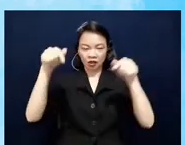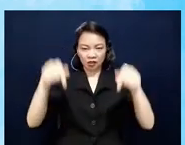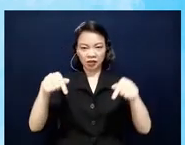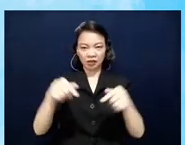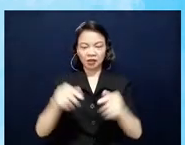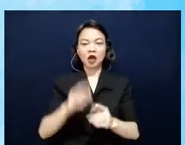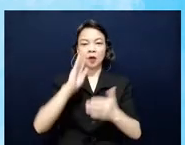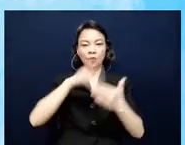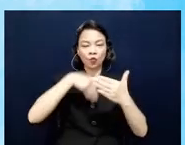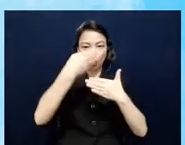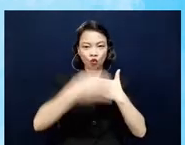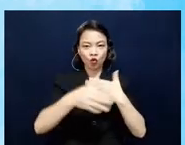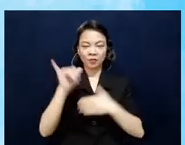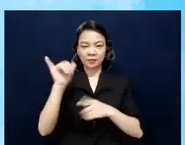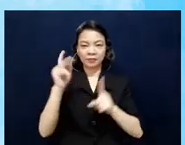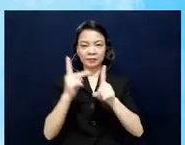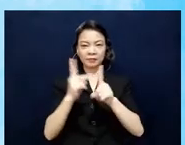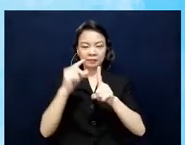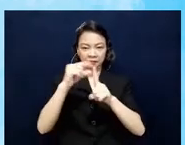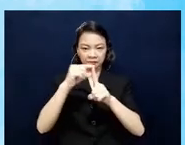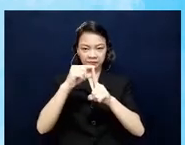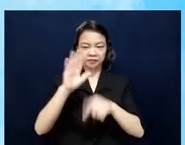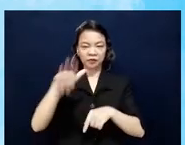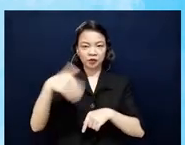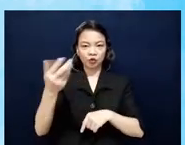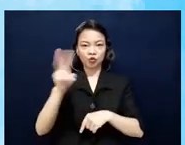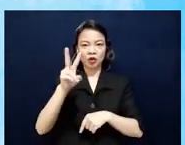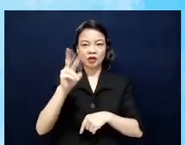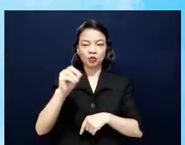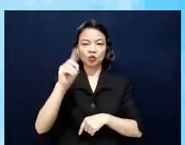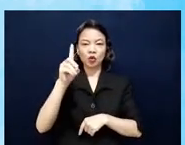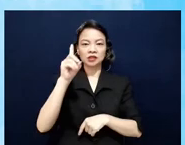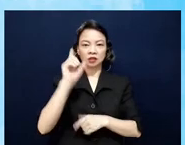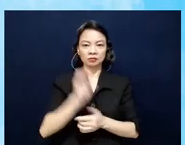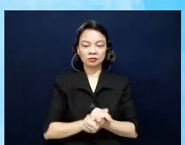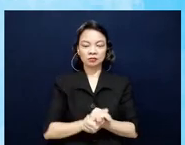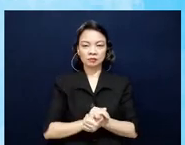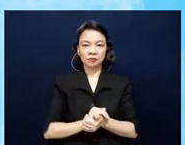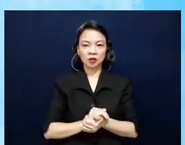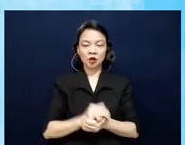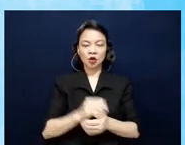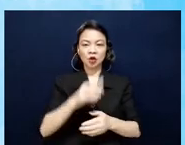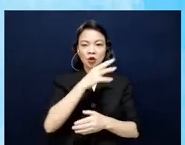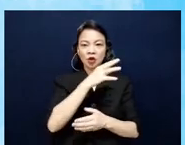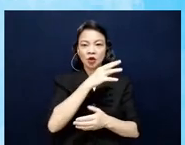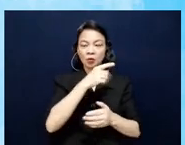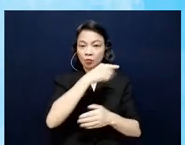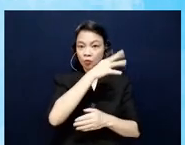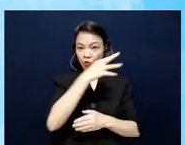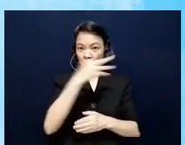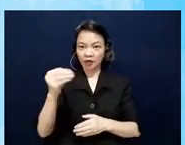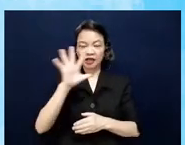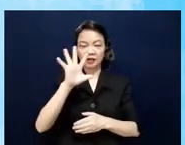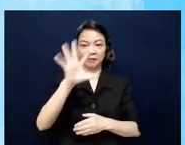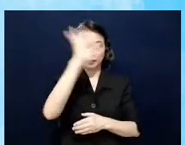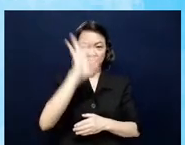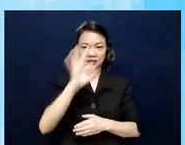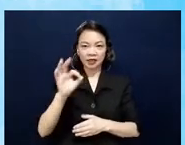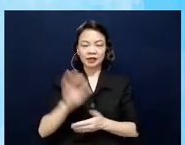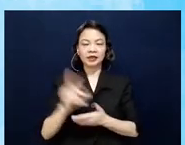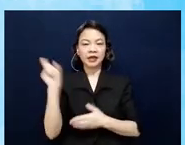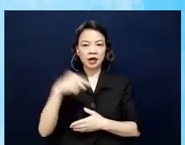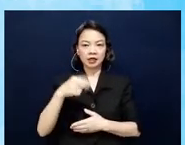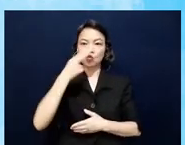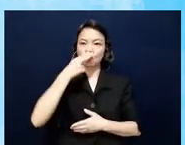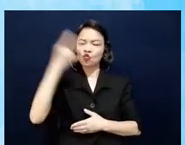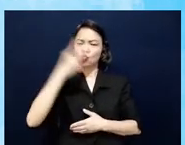program di akhir tahun 2021 ini telah mengurangi sekitar 5% perokok aktif dari di kalangan